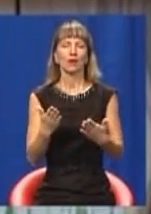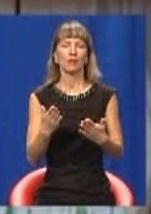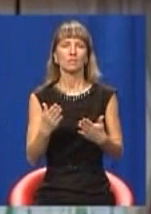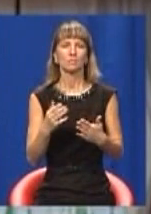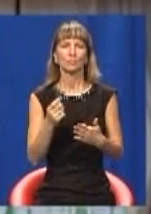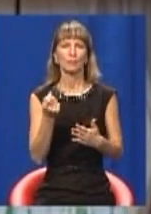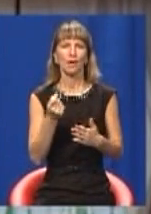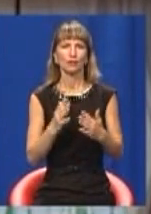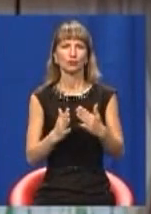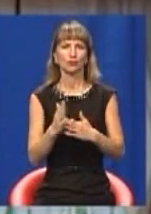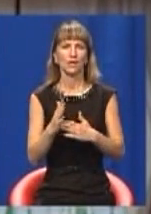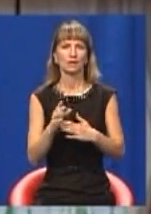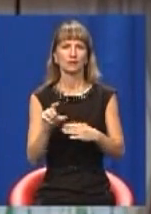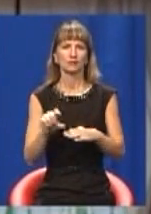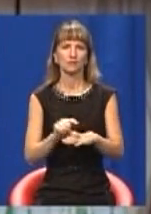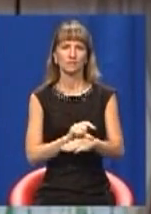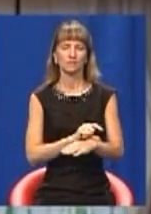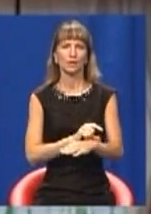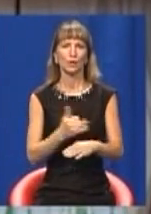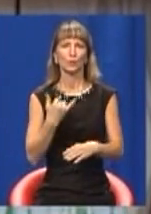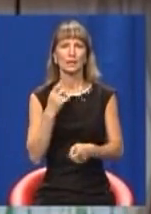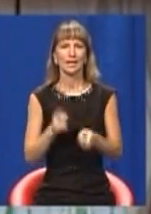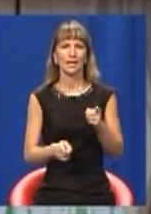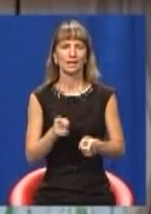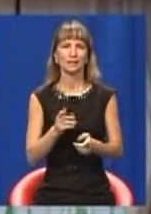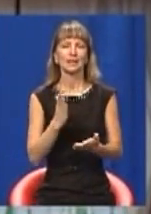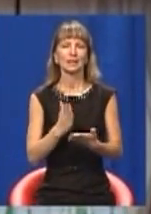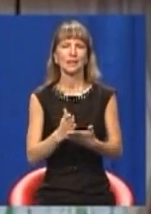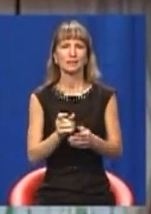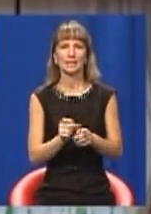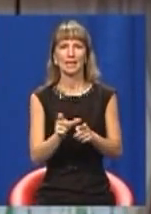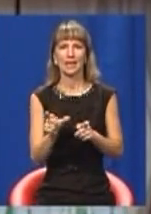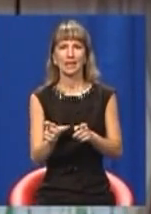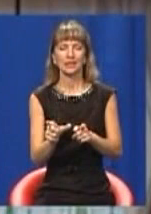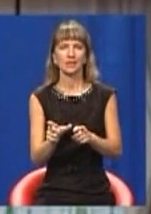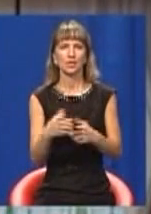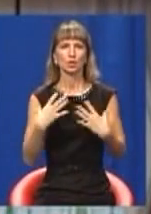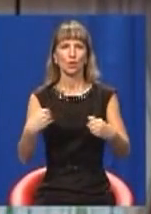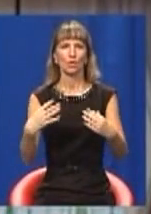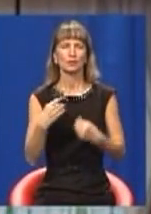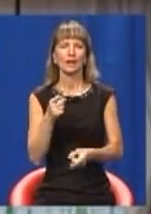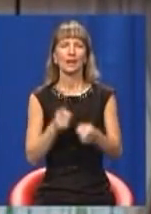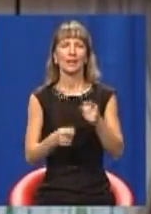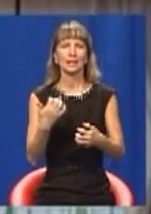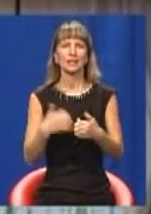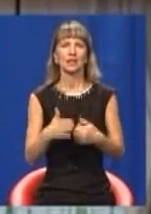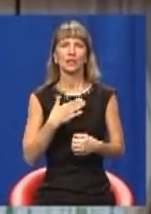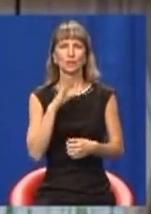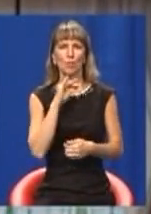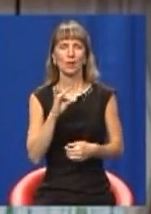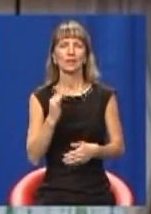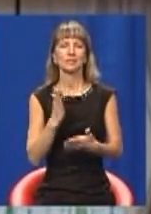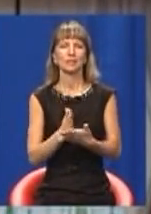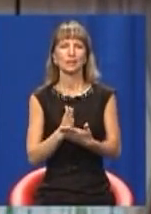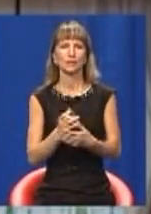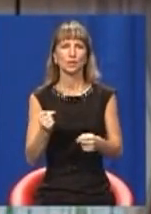гладкошерстные, они очень часто встречаются у нас. Есть длинношерстные, это большая редкость среди наших собак. И также